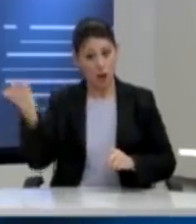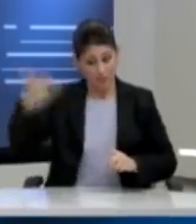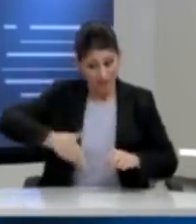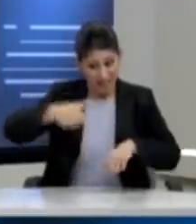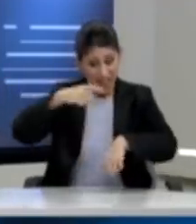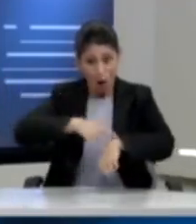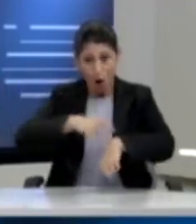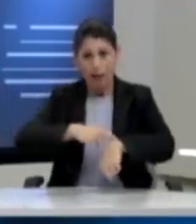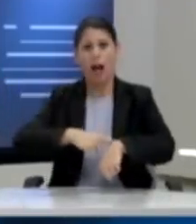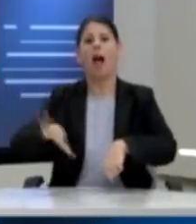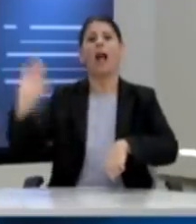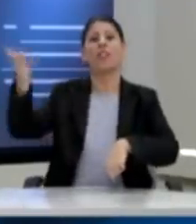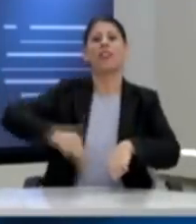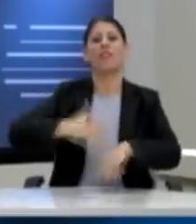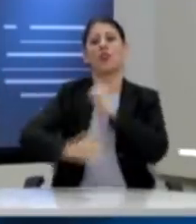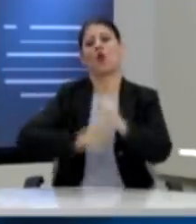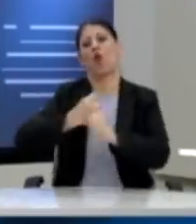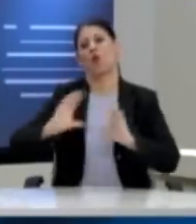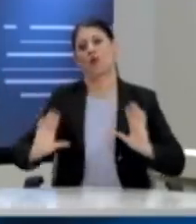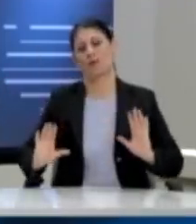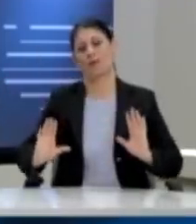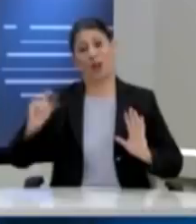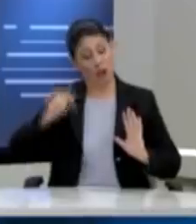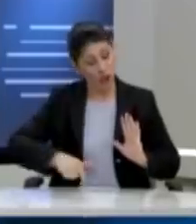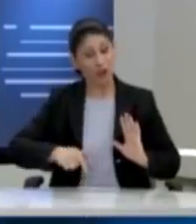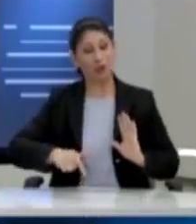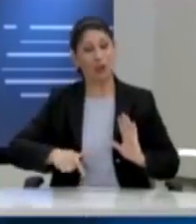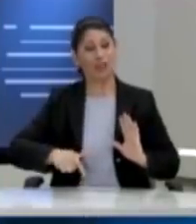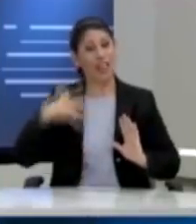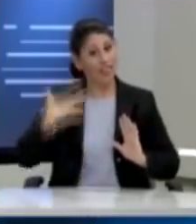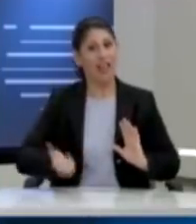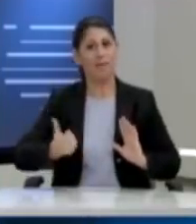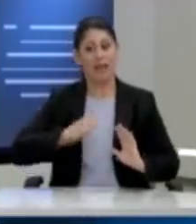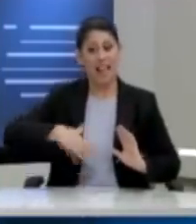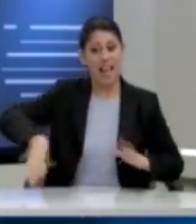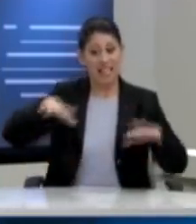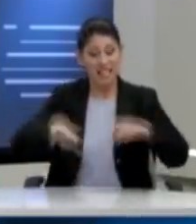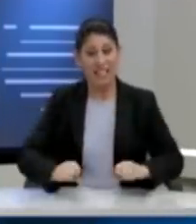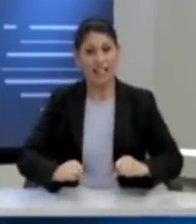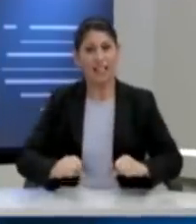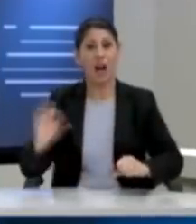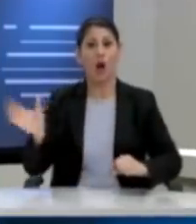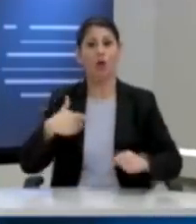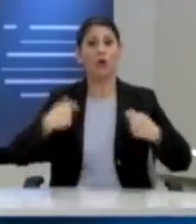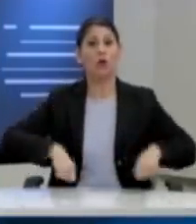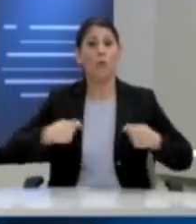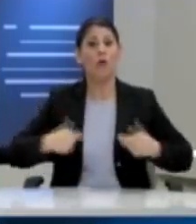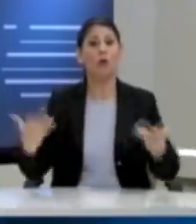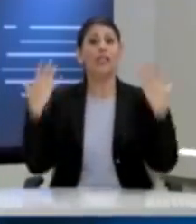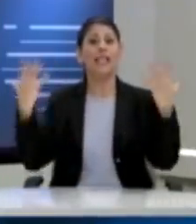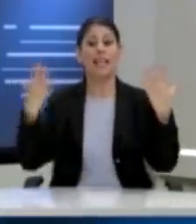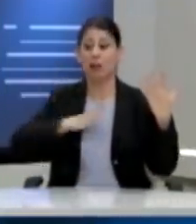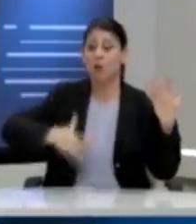ώρα, δεν τα φέρνει ο χρόνος. Τότε θα πάρει την εξουσία. Τότε θα υπάρχει λαϊκή κυριαρχία, όταν πάρει τον πλούτο στα χέρια